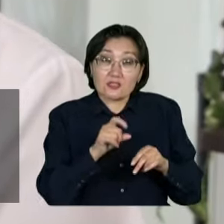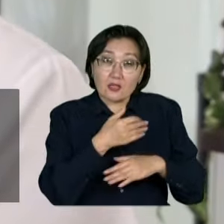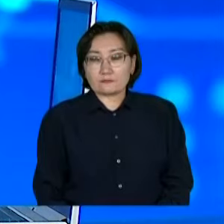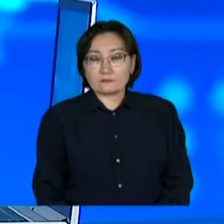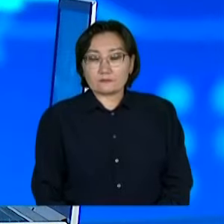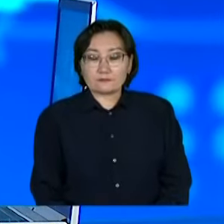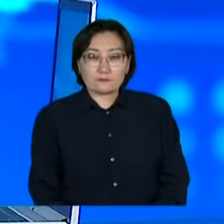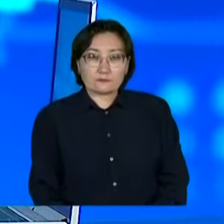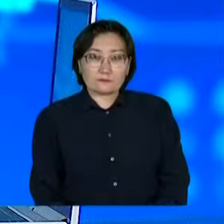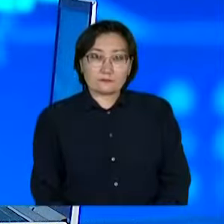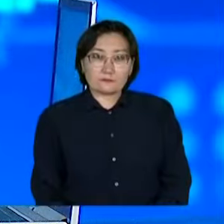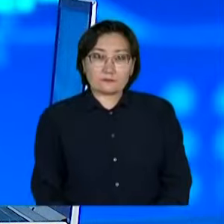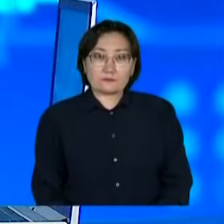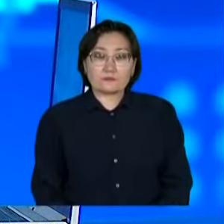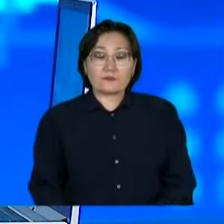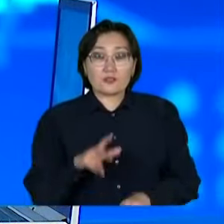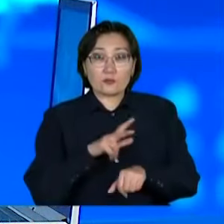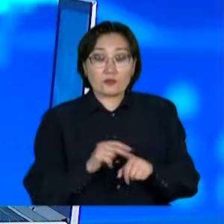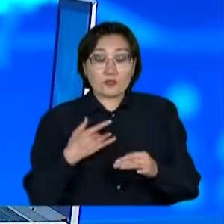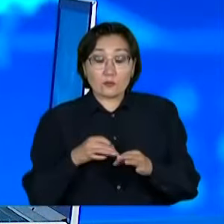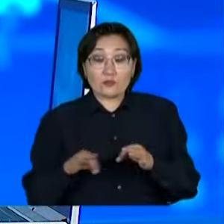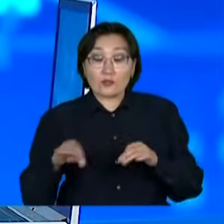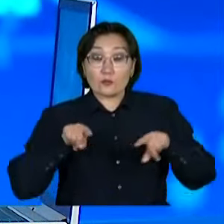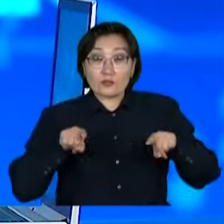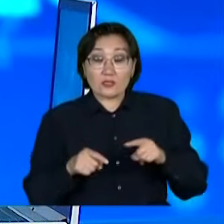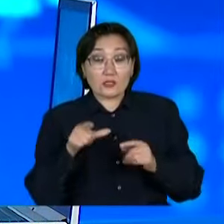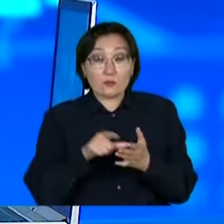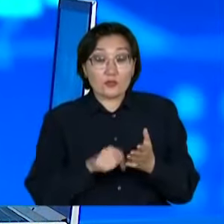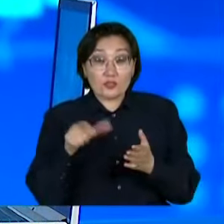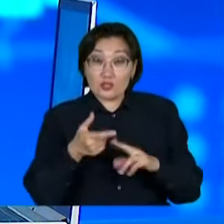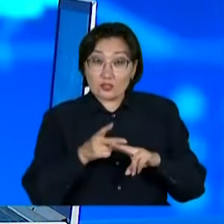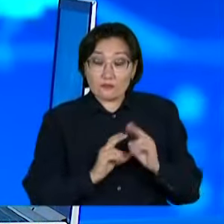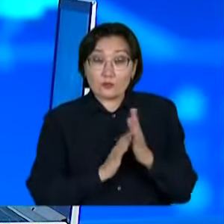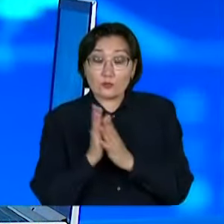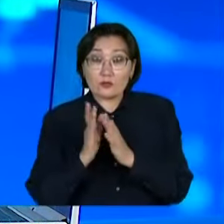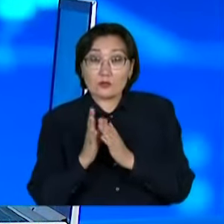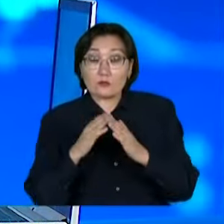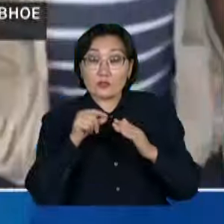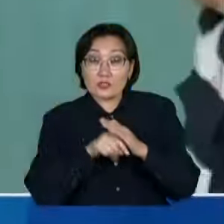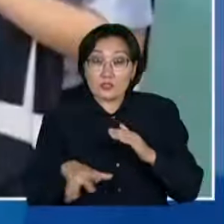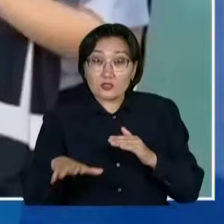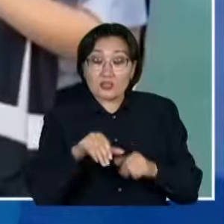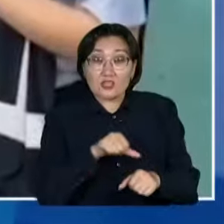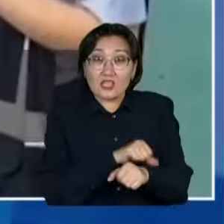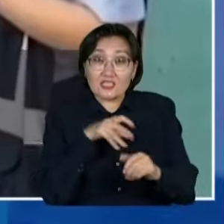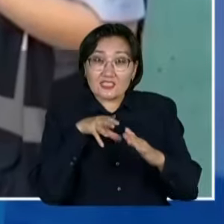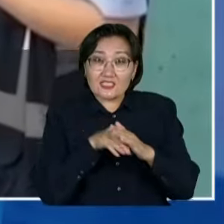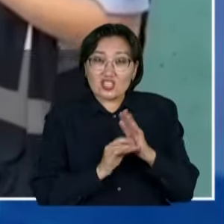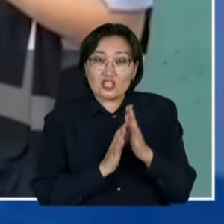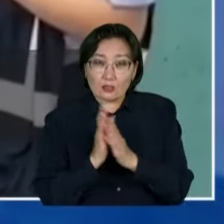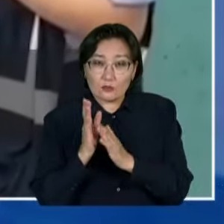порогом. Полиция Жамбылской области задержала пенсионера, который выращивал в своем огороде наркосодержащие